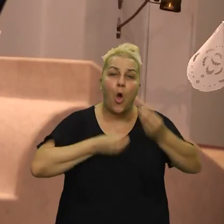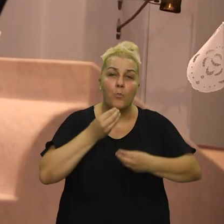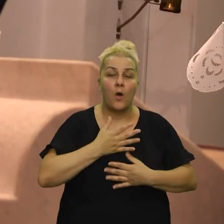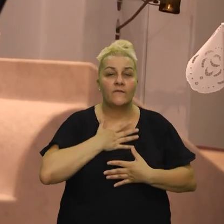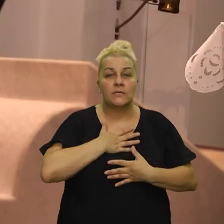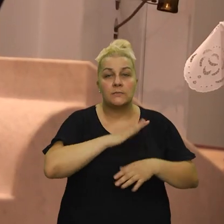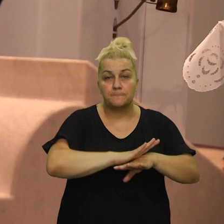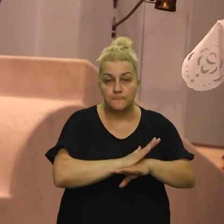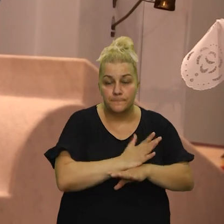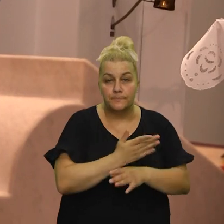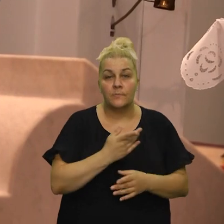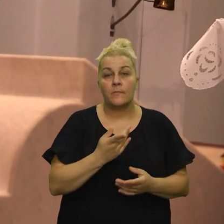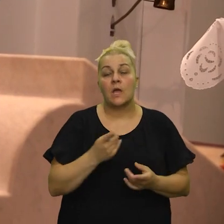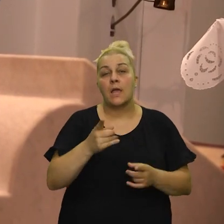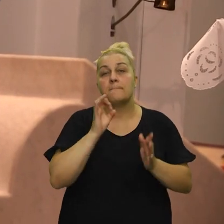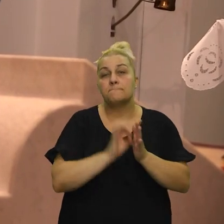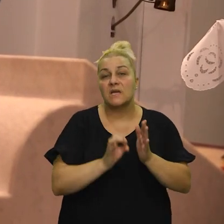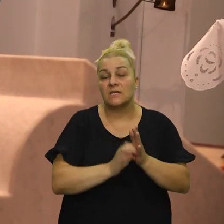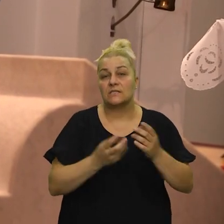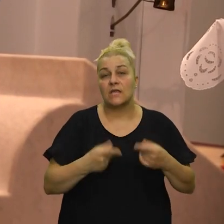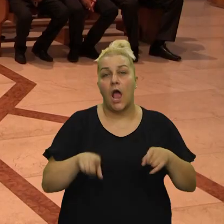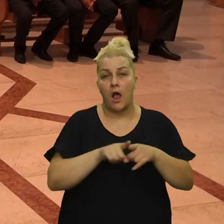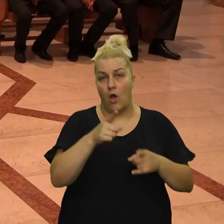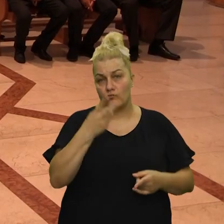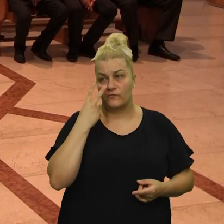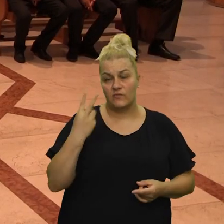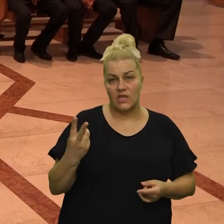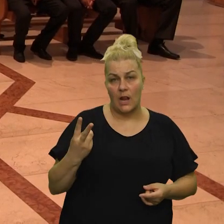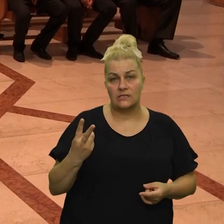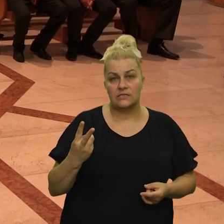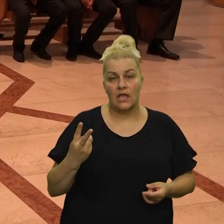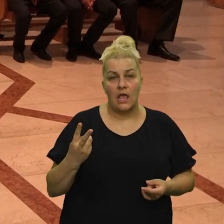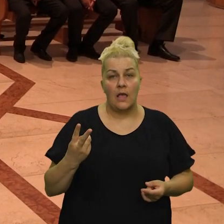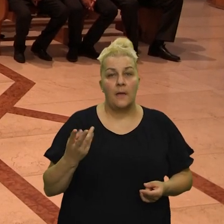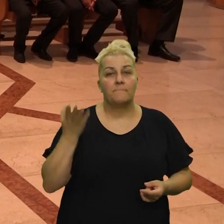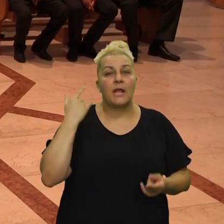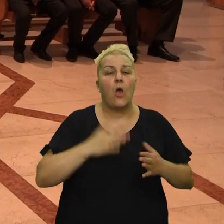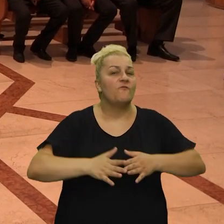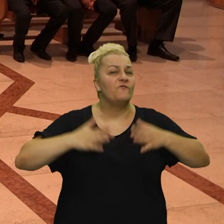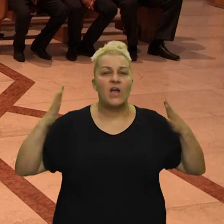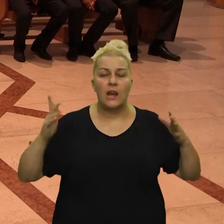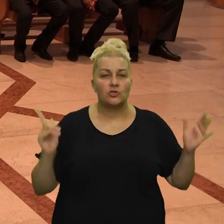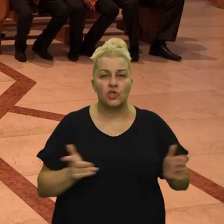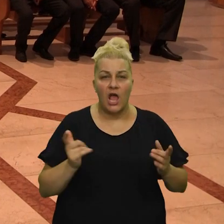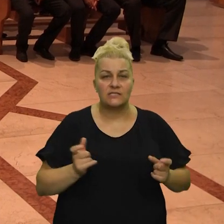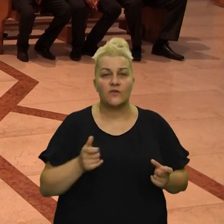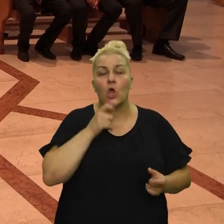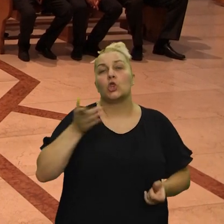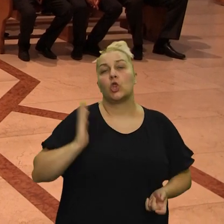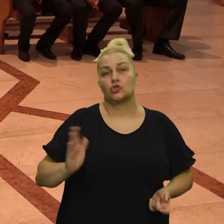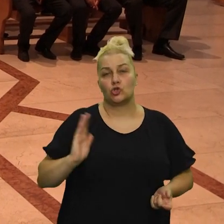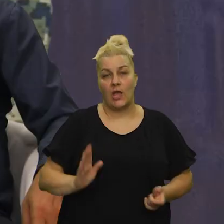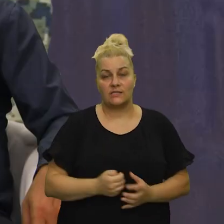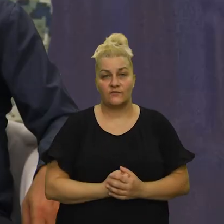i misno slavlje, kao što ste vidjeli, bilo je veličanstveno i